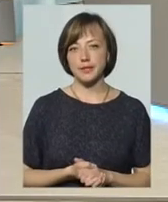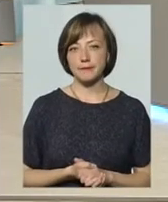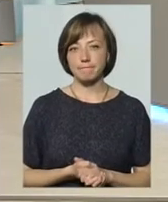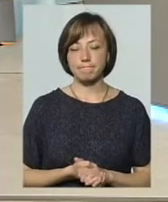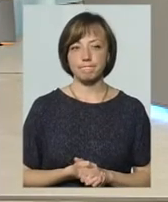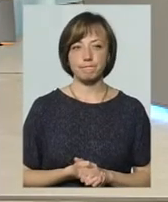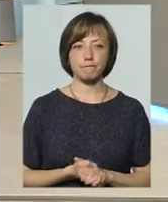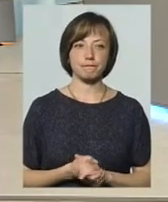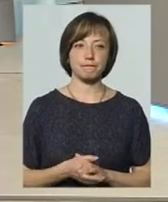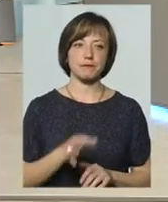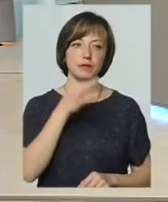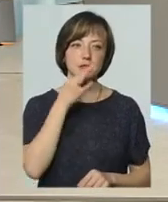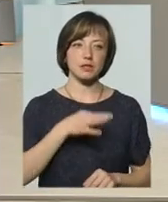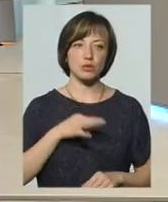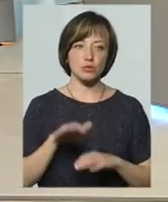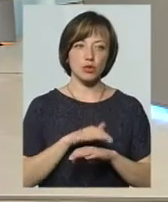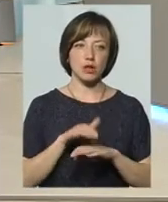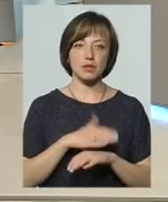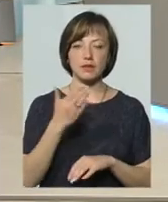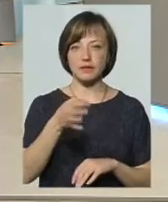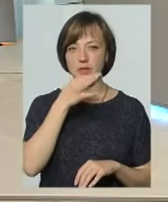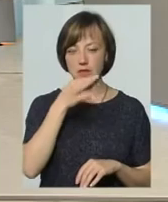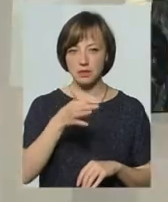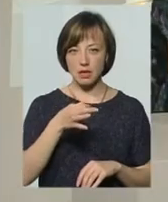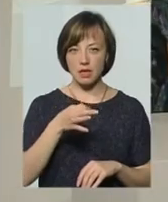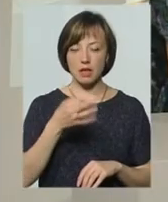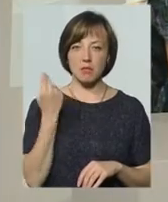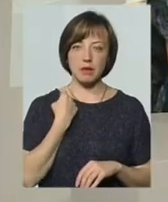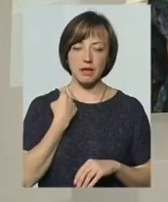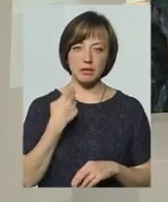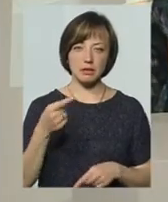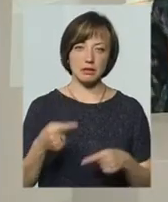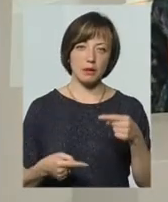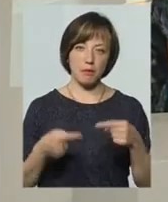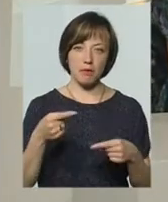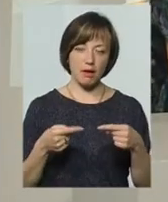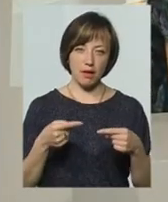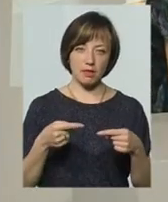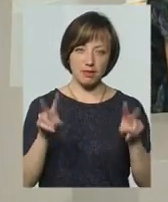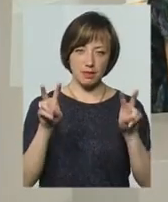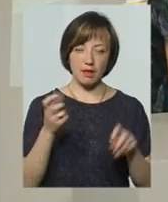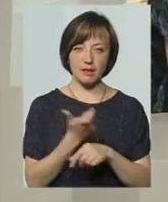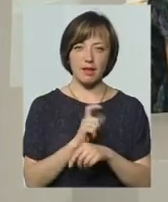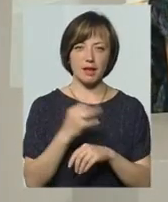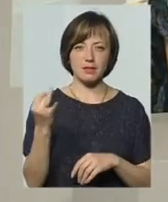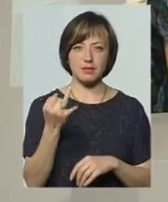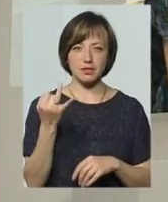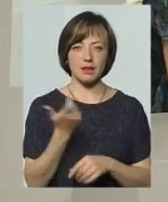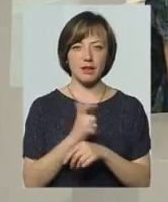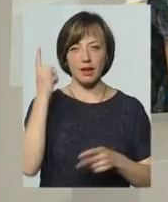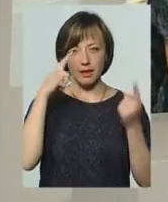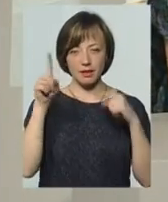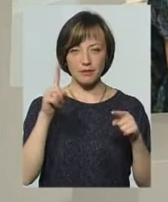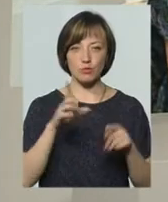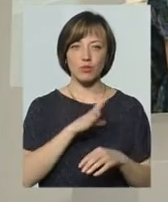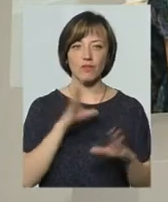ласка, разом з тим, ви зазначили, британські дебати найцікавіші, найкреативніші